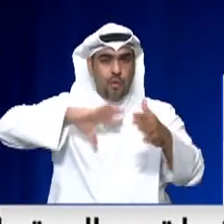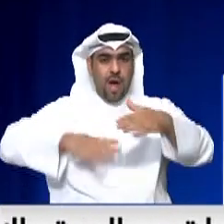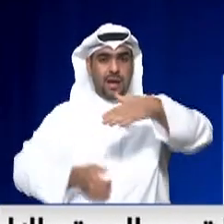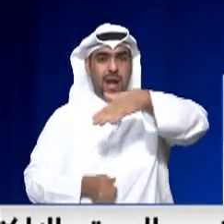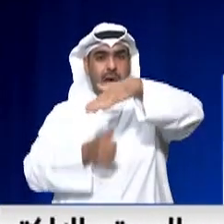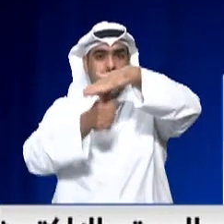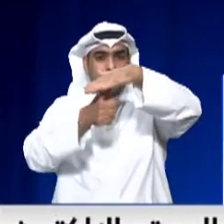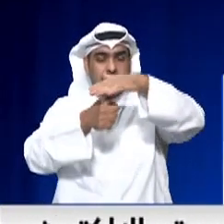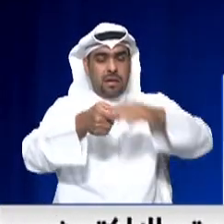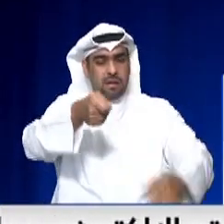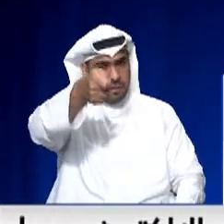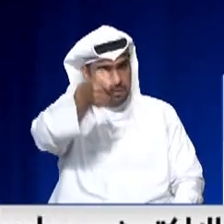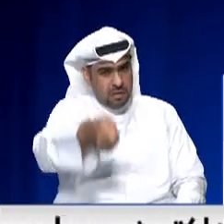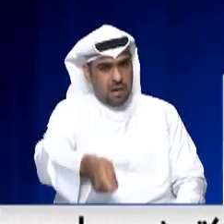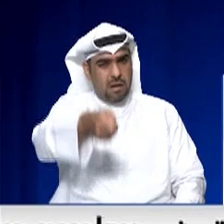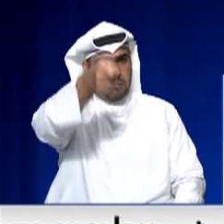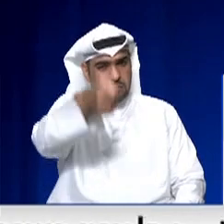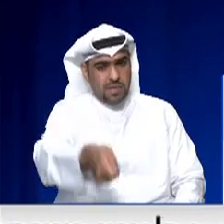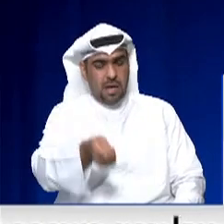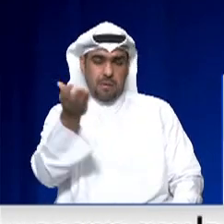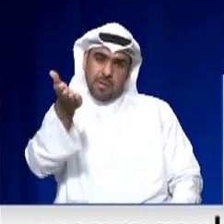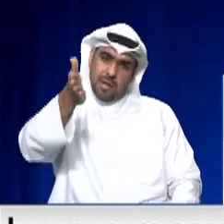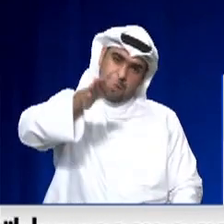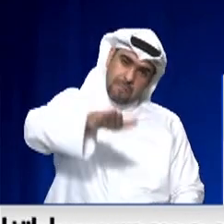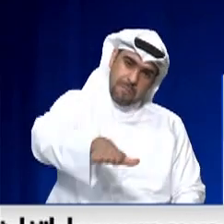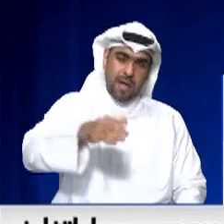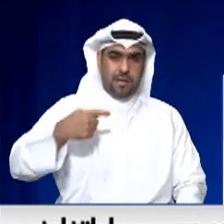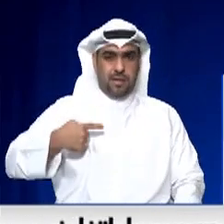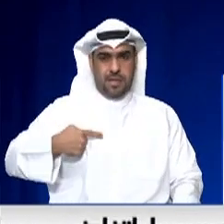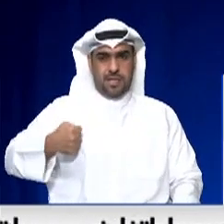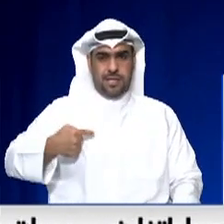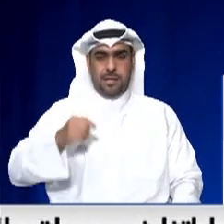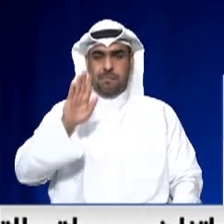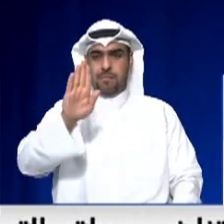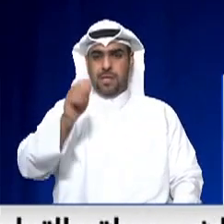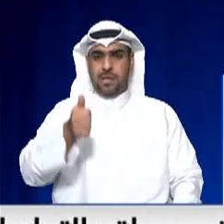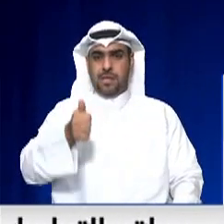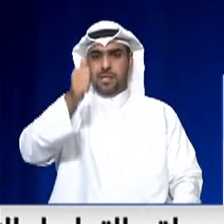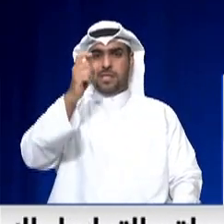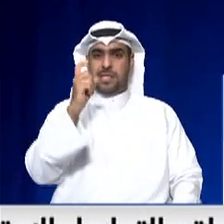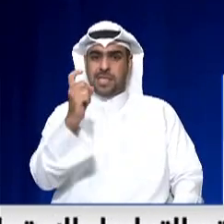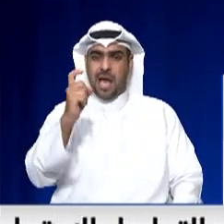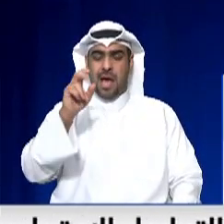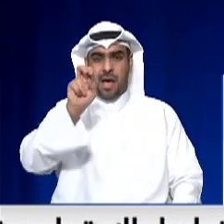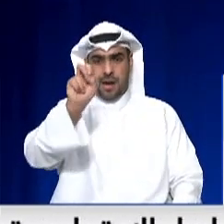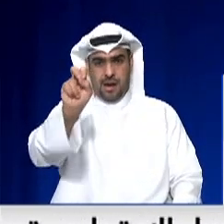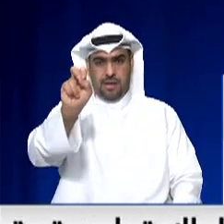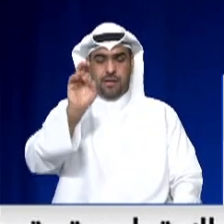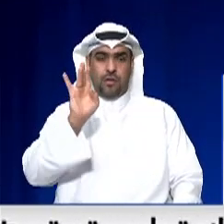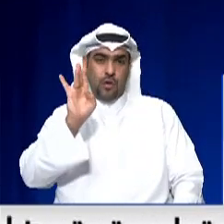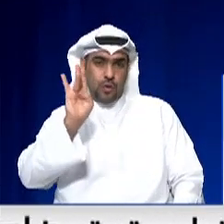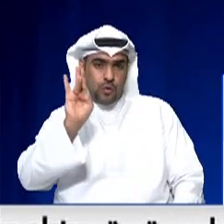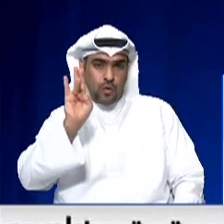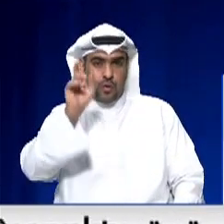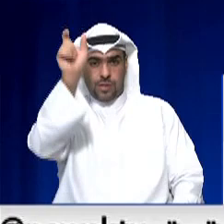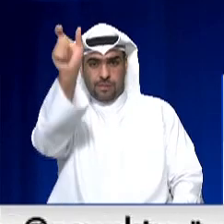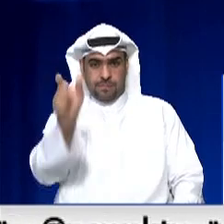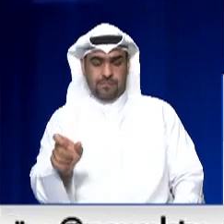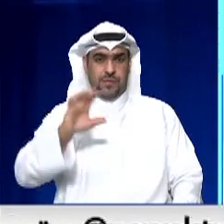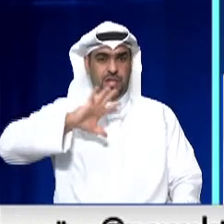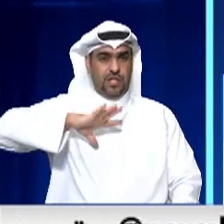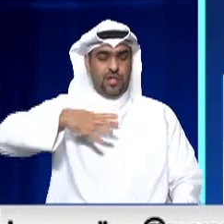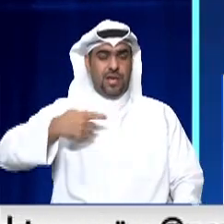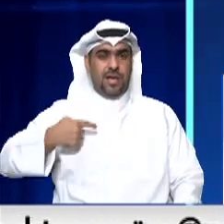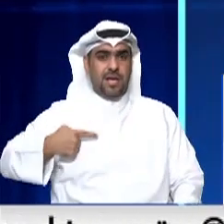باذن الله تعالى ساره علي فهد ارمله الشيخ سعود مالك حمود محمد السلمان الصباح